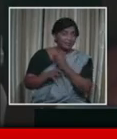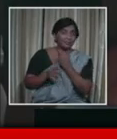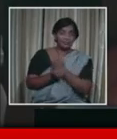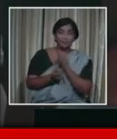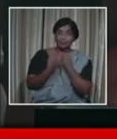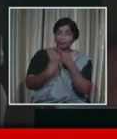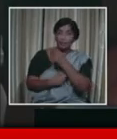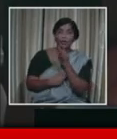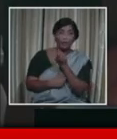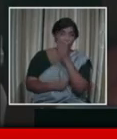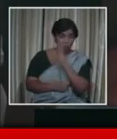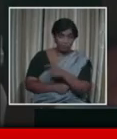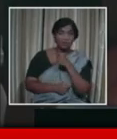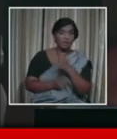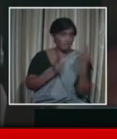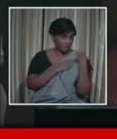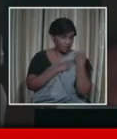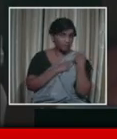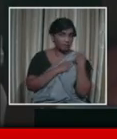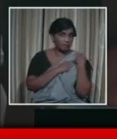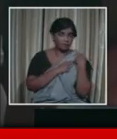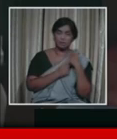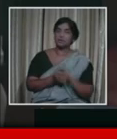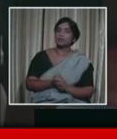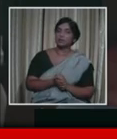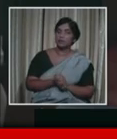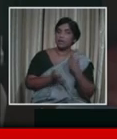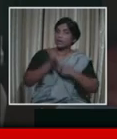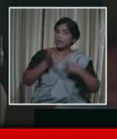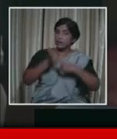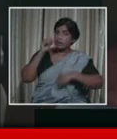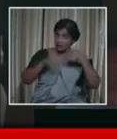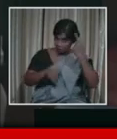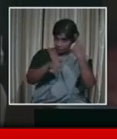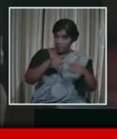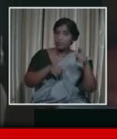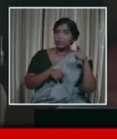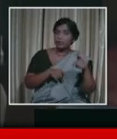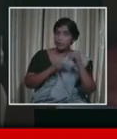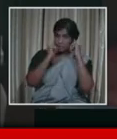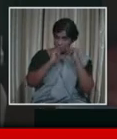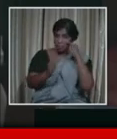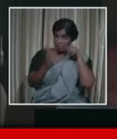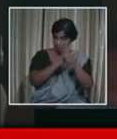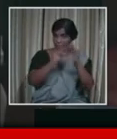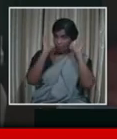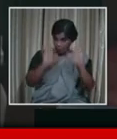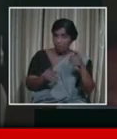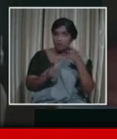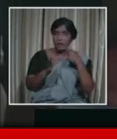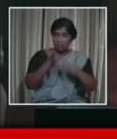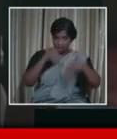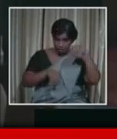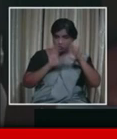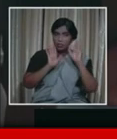E mudal sandaha oba wage kiyana wada? Desa palaknya vitarada para dushyatawayata muna denna tona? Me